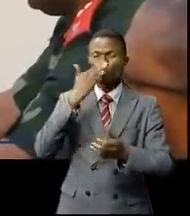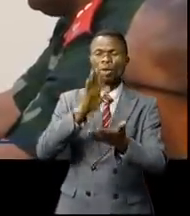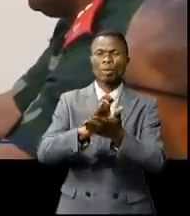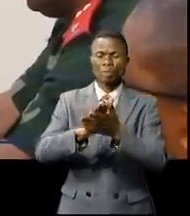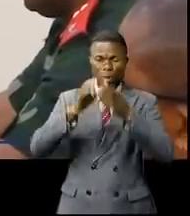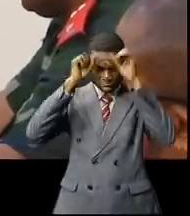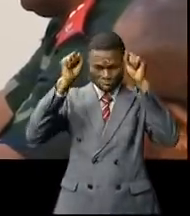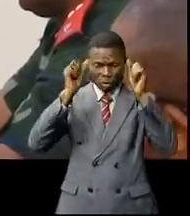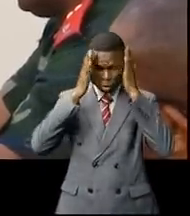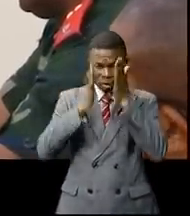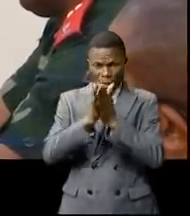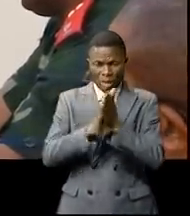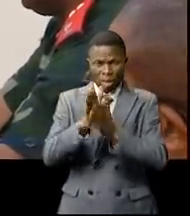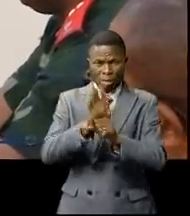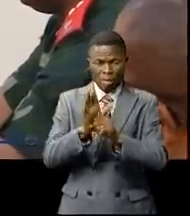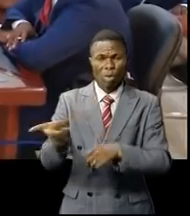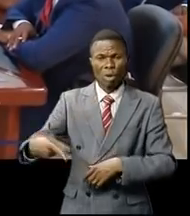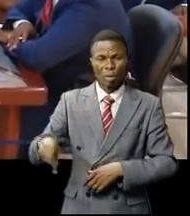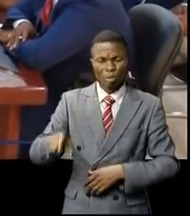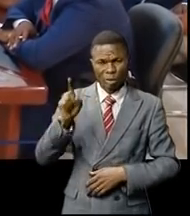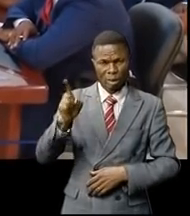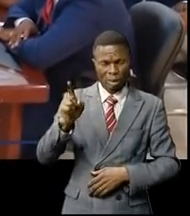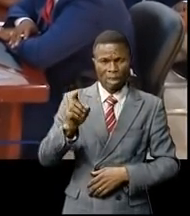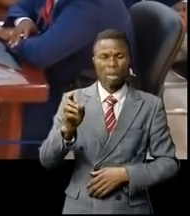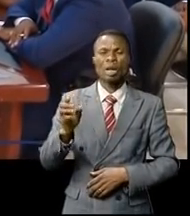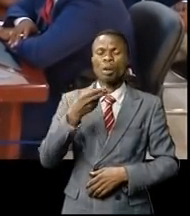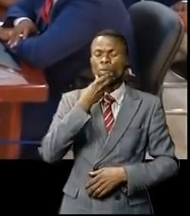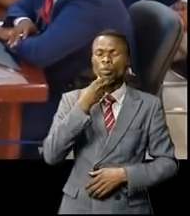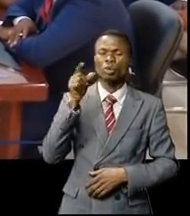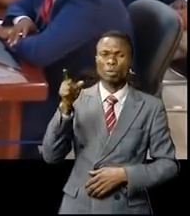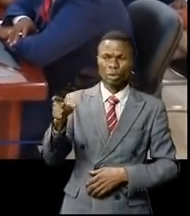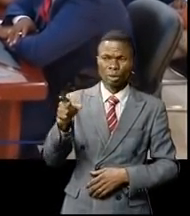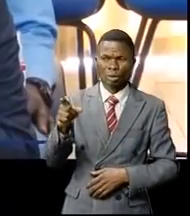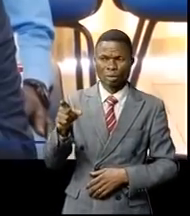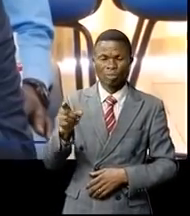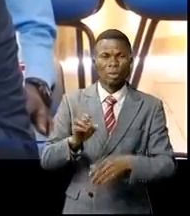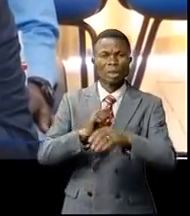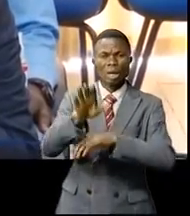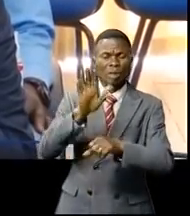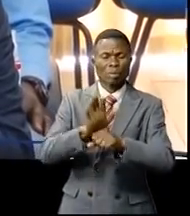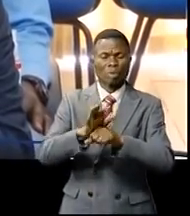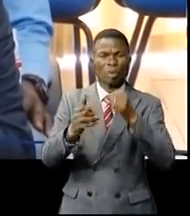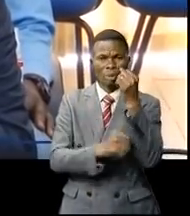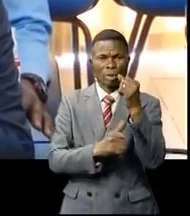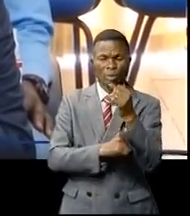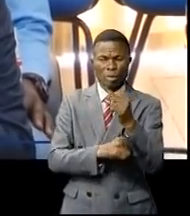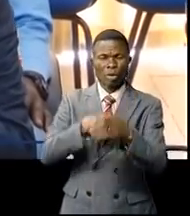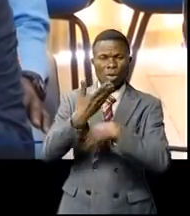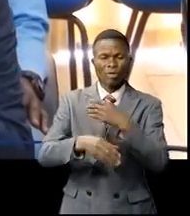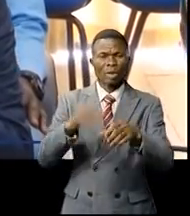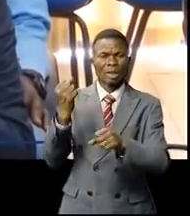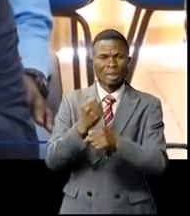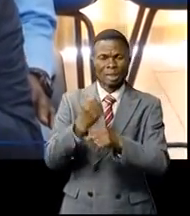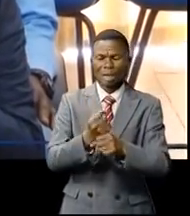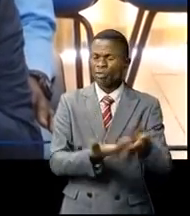l'attention particulière qu'il accorde à la province du kassaï oriental en y dépêchant plusieurs délégations pour réaliser des actions à